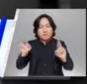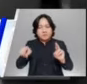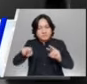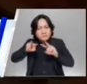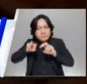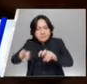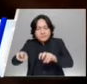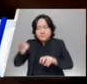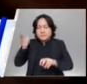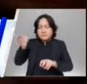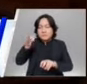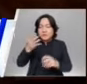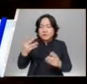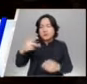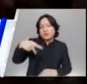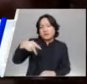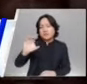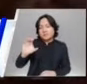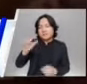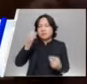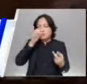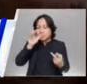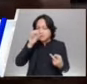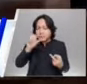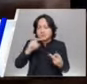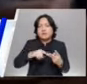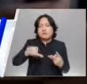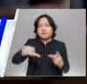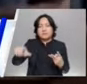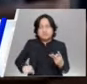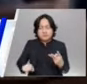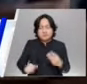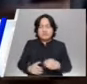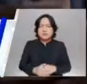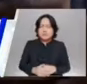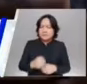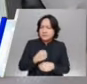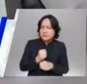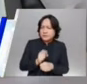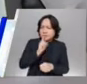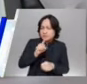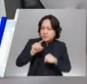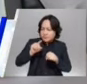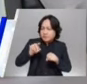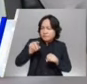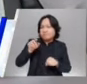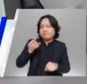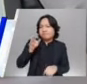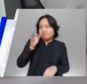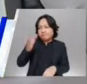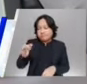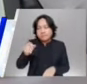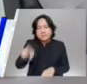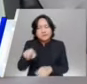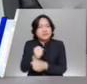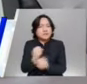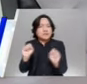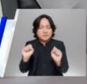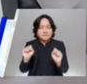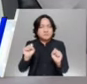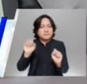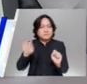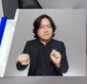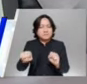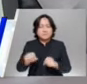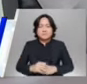sa Pasay, Cebu, at Cagayan de Oro para matiyak ang kaligtasan ng publiko. Depleted uranium, especially the solid state, it's very